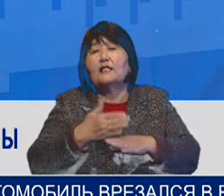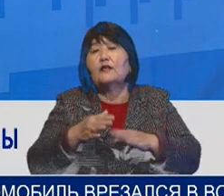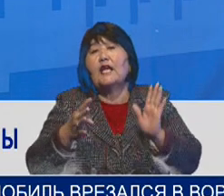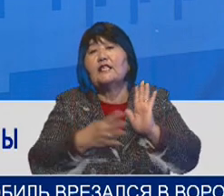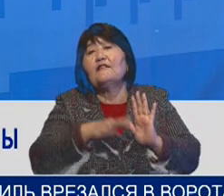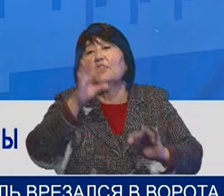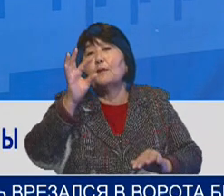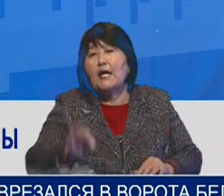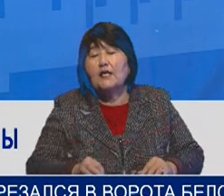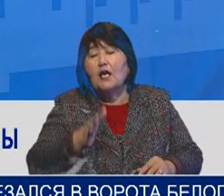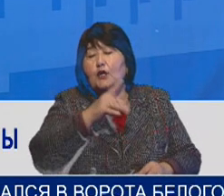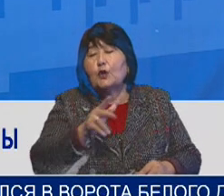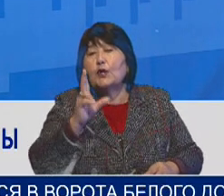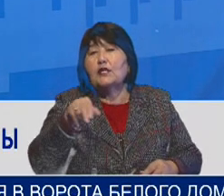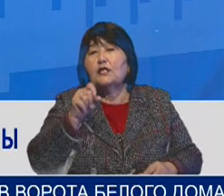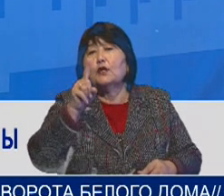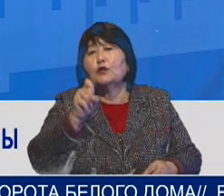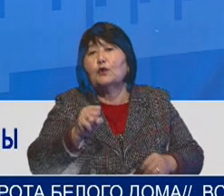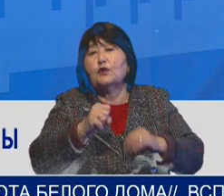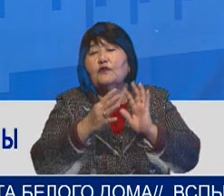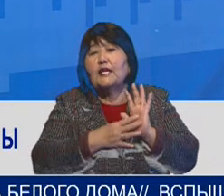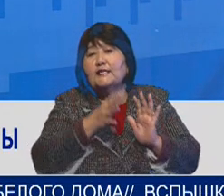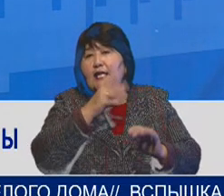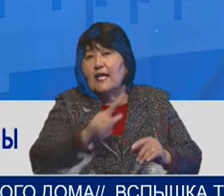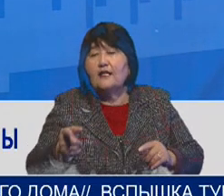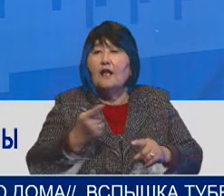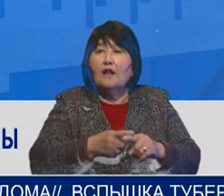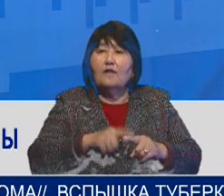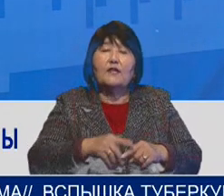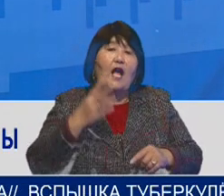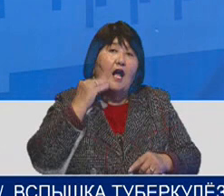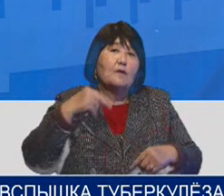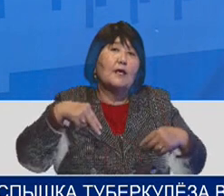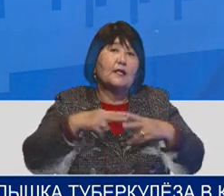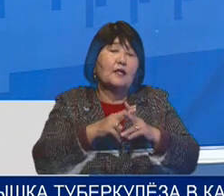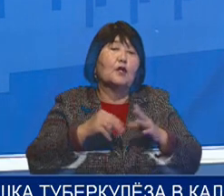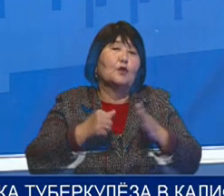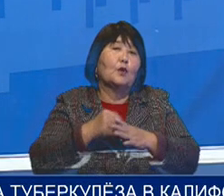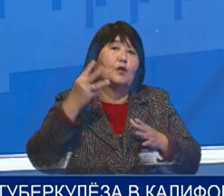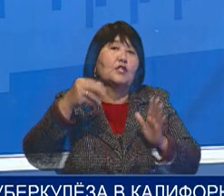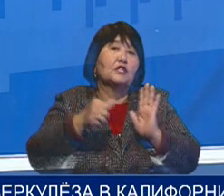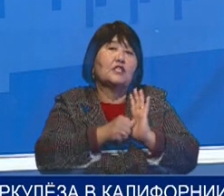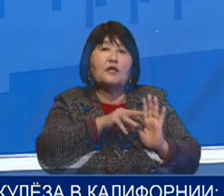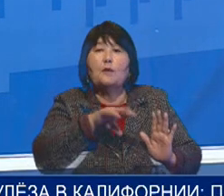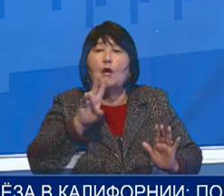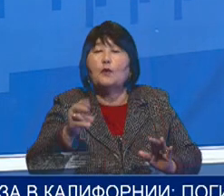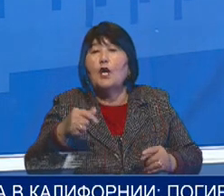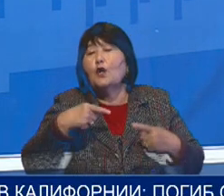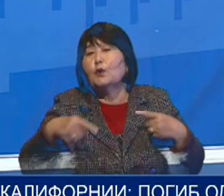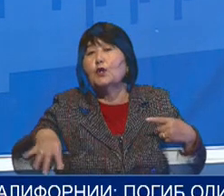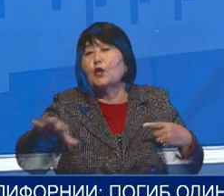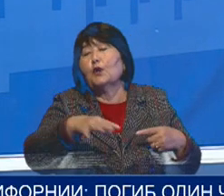9% срок кредита до 19 лет максимальная сумма займа в Алмааты и Астане до 36 млн тенге в других регионах до